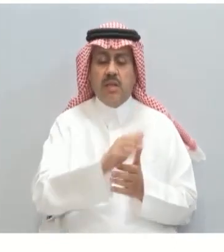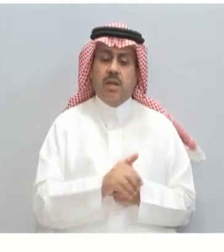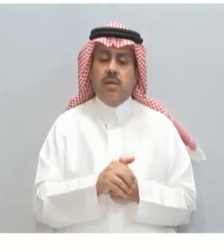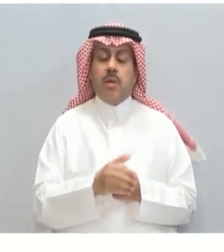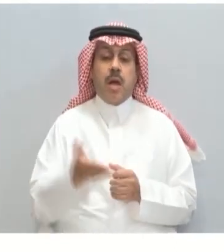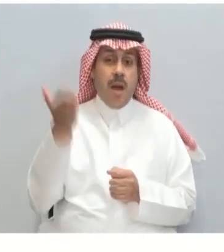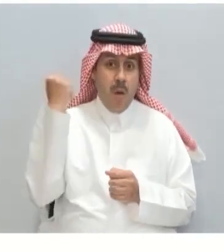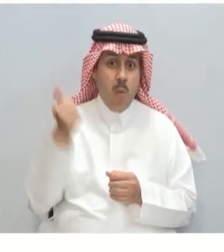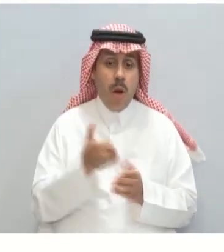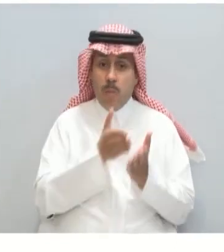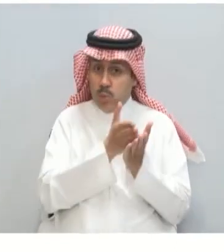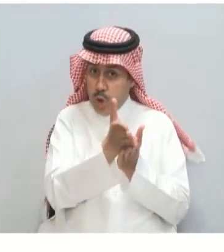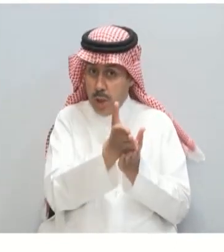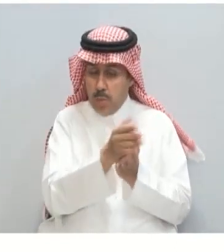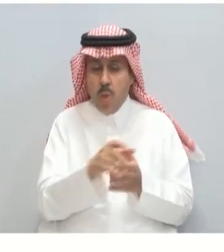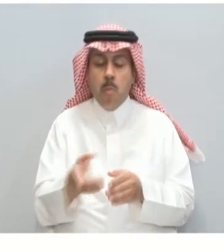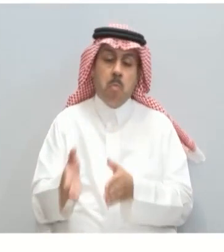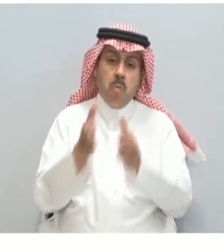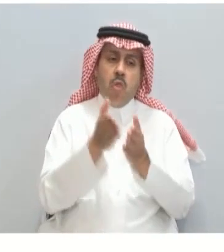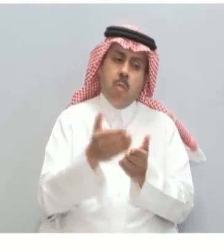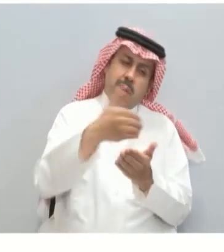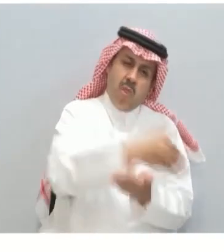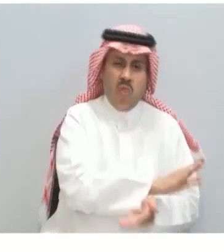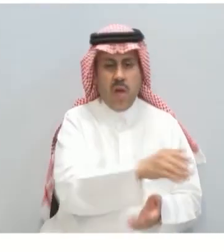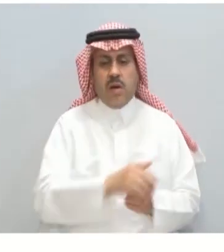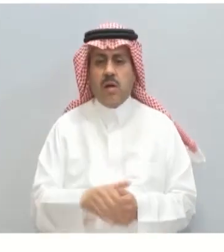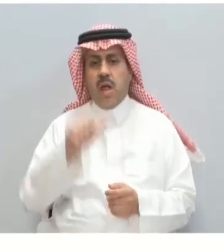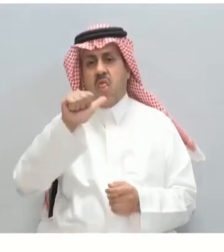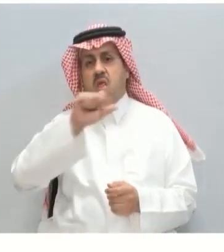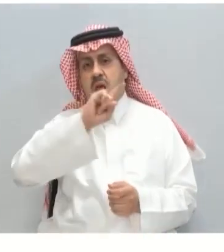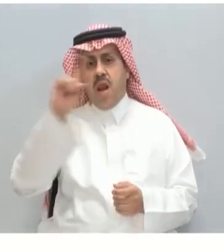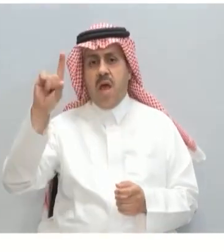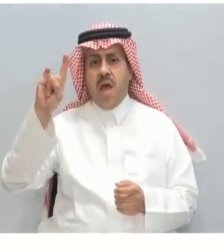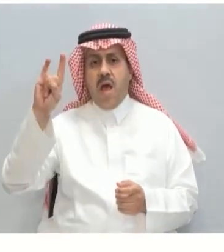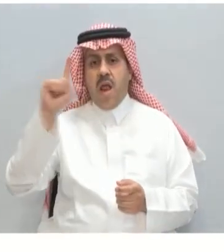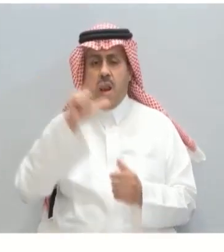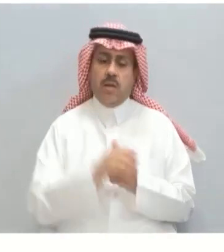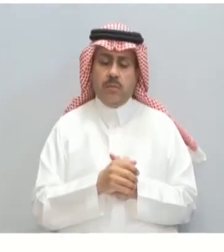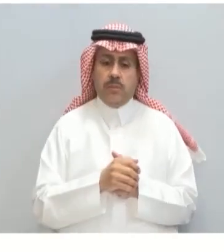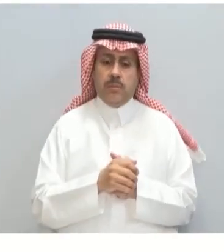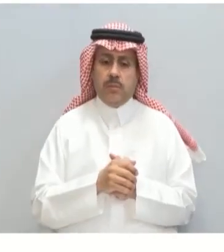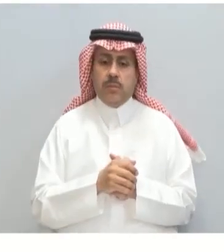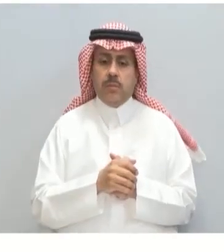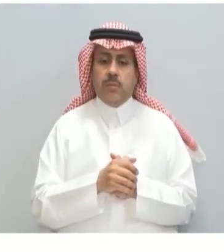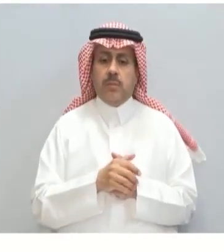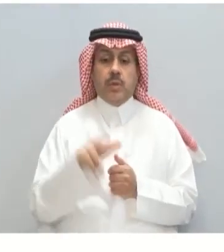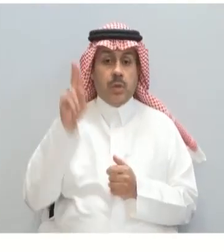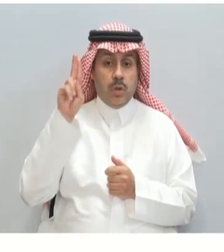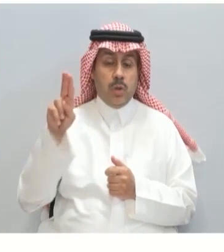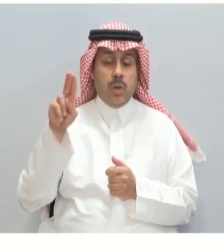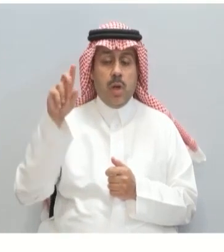كان على الاستقامه ثم ظل اعاذ ني الله واياكم من ذلك ناتي ايضا في قوله تعالى